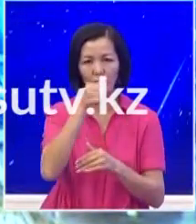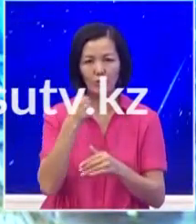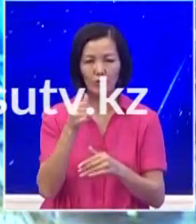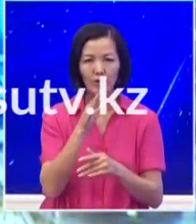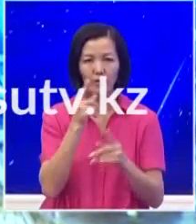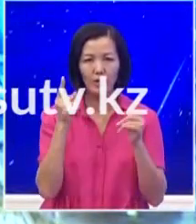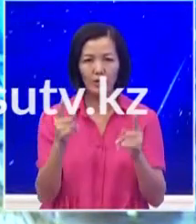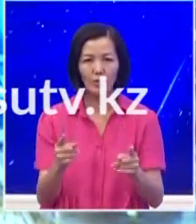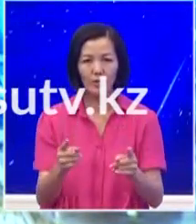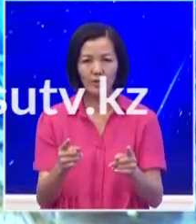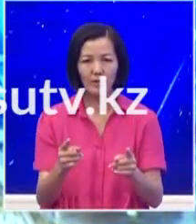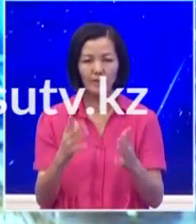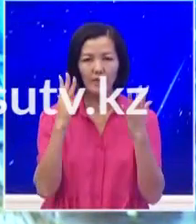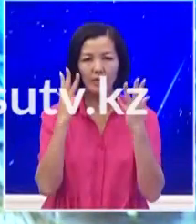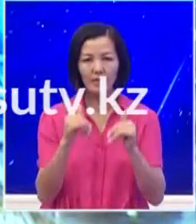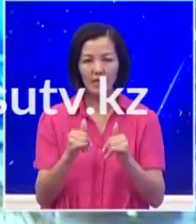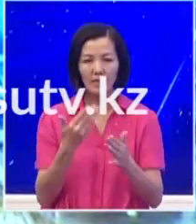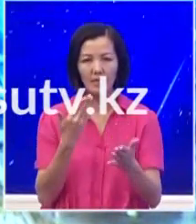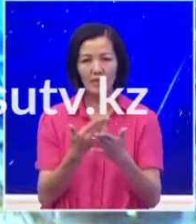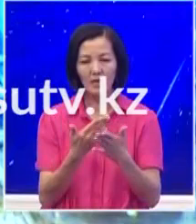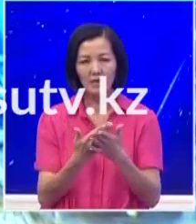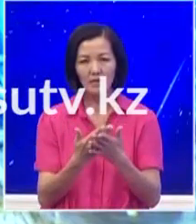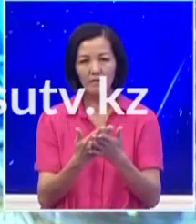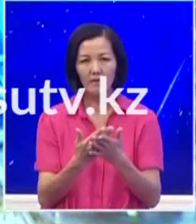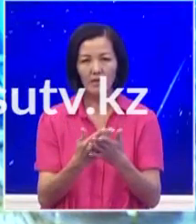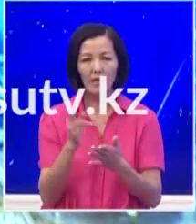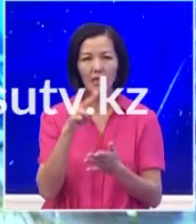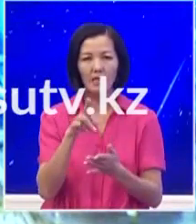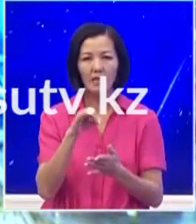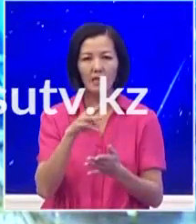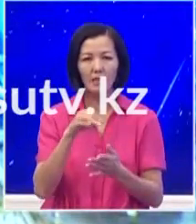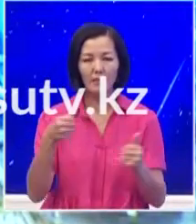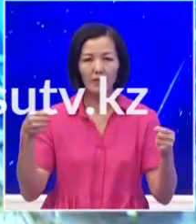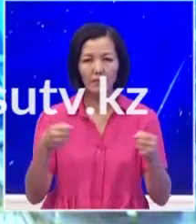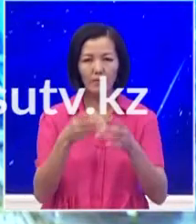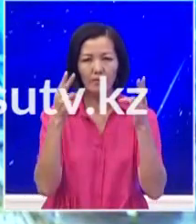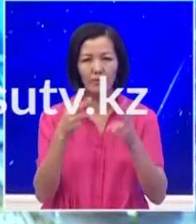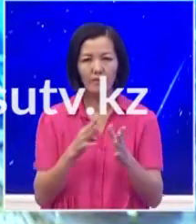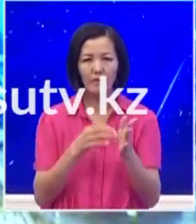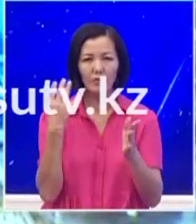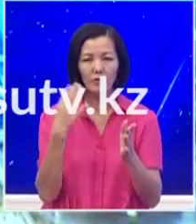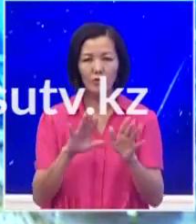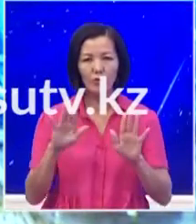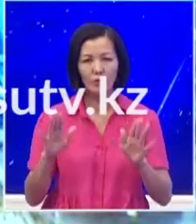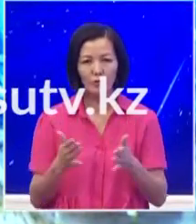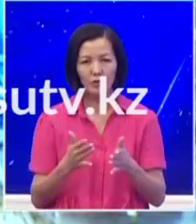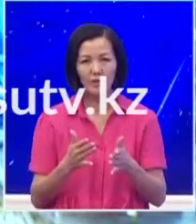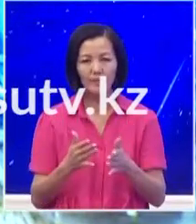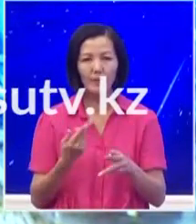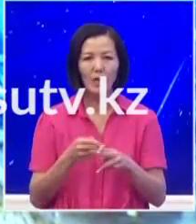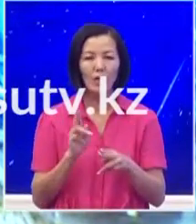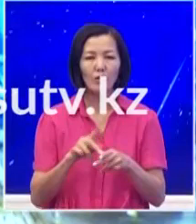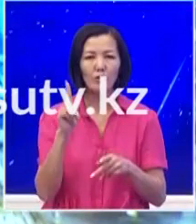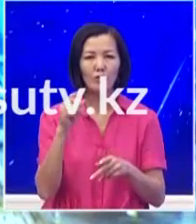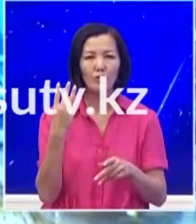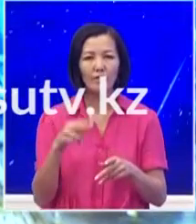за прошлый аналогичный период. Неутешительную статистику показывает и количество ДТП – 840 случаев, вследствие